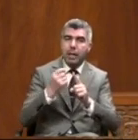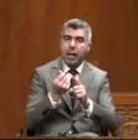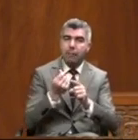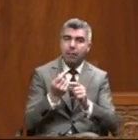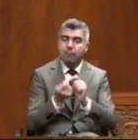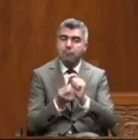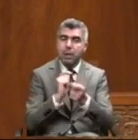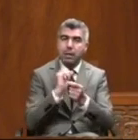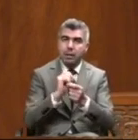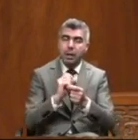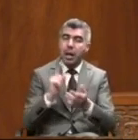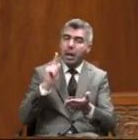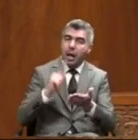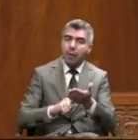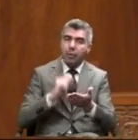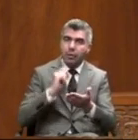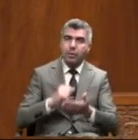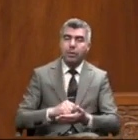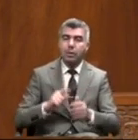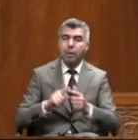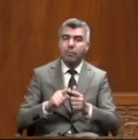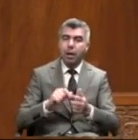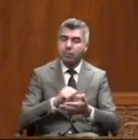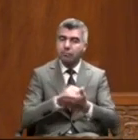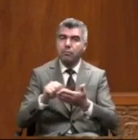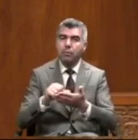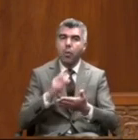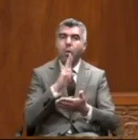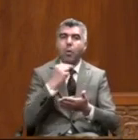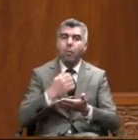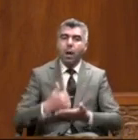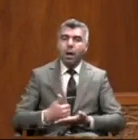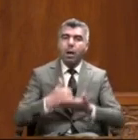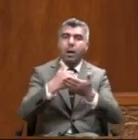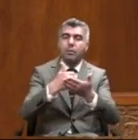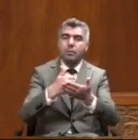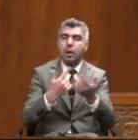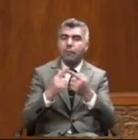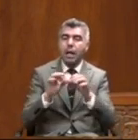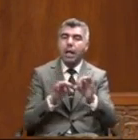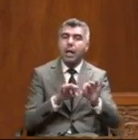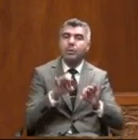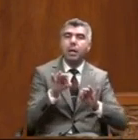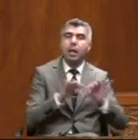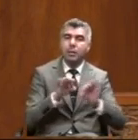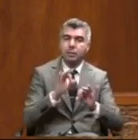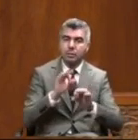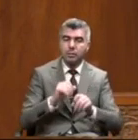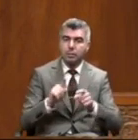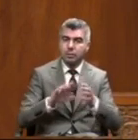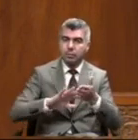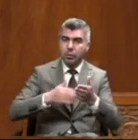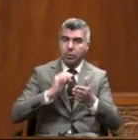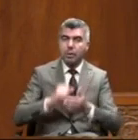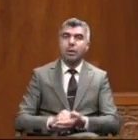المستهلك لابد اننا نجرا هذا التصورات في مجموعه من الاجراءات تهم المدخلات